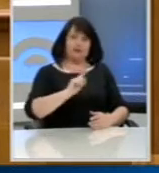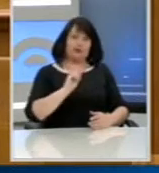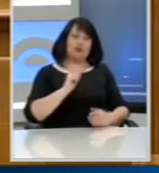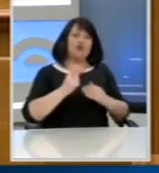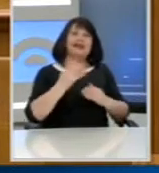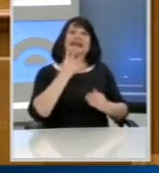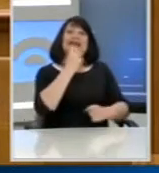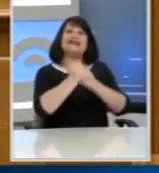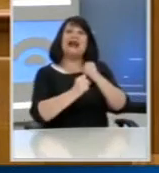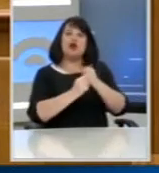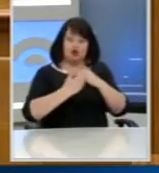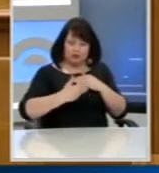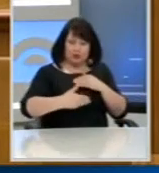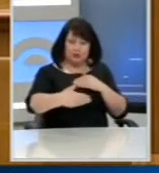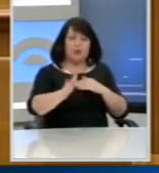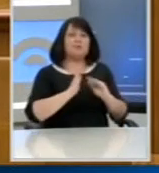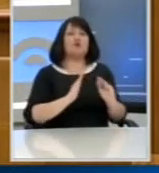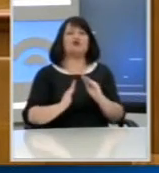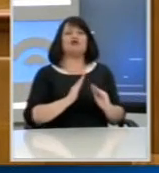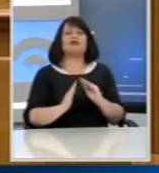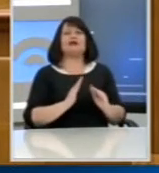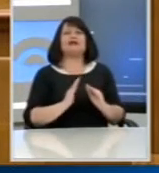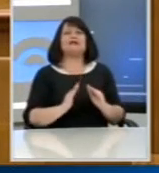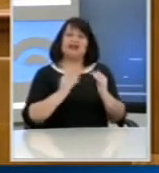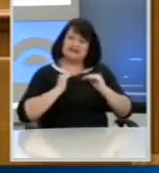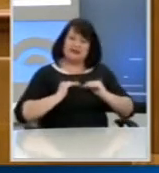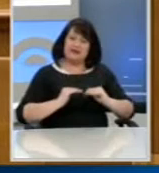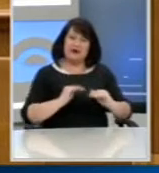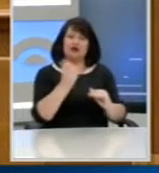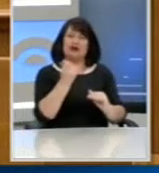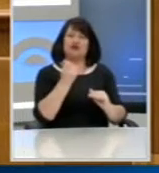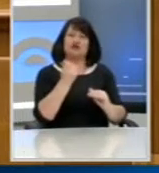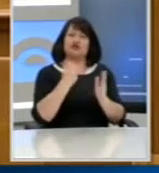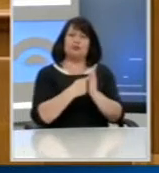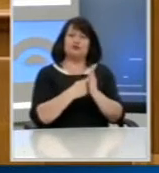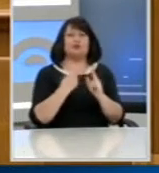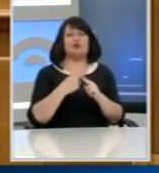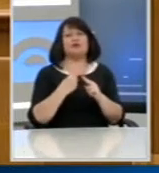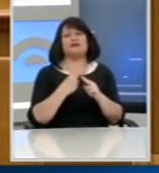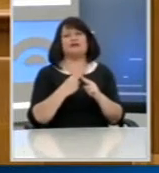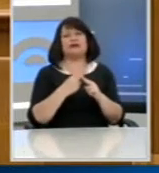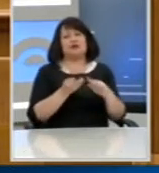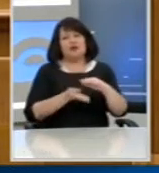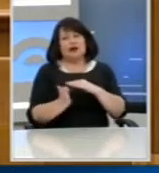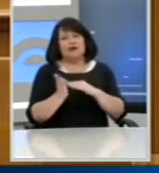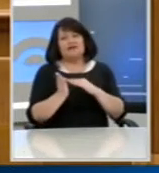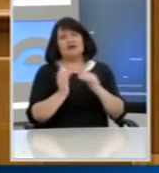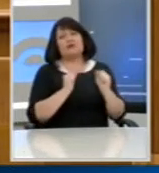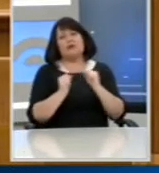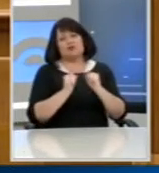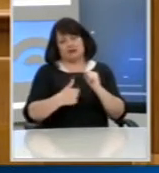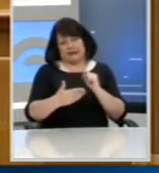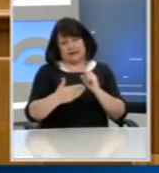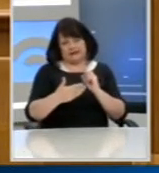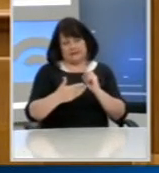βάθος τετραετίας, διασφαλίζοντας με αυτόν τον τρόπο την απαραίτητη δημοσιονομική σταθερότητα, παράγοντα εξαιρετικά κρίσιμο για την έξοδο της χώρας από τη δημοσιονομική στενοπό.